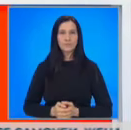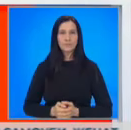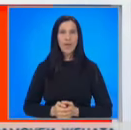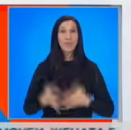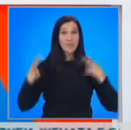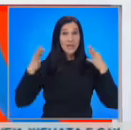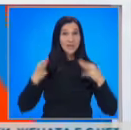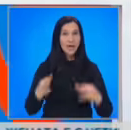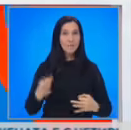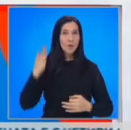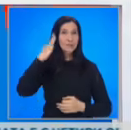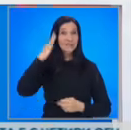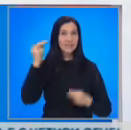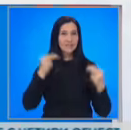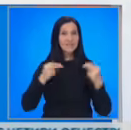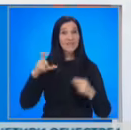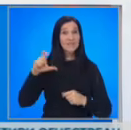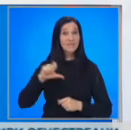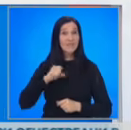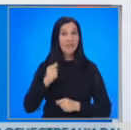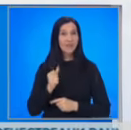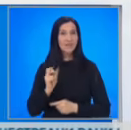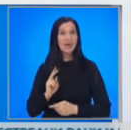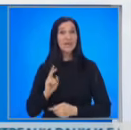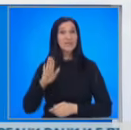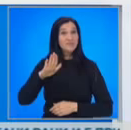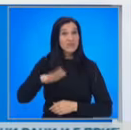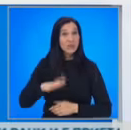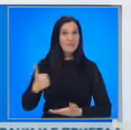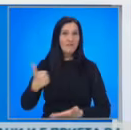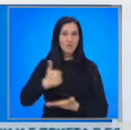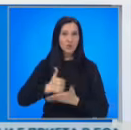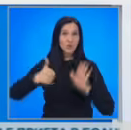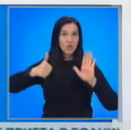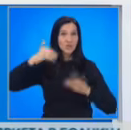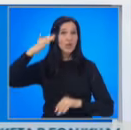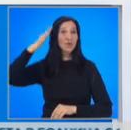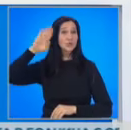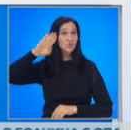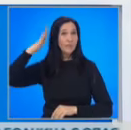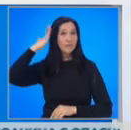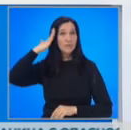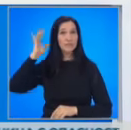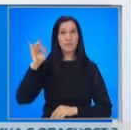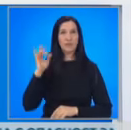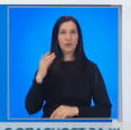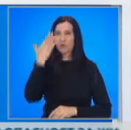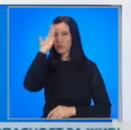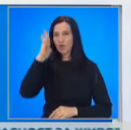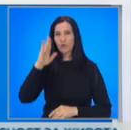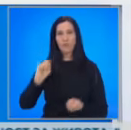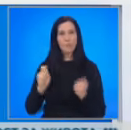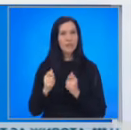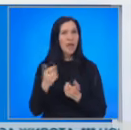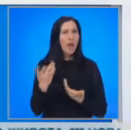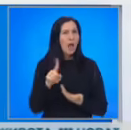На церемония в Министерския съвет Стефан Янев встъпи в длъжност като шестият служебен министър-председател от началото на промените. Какви